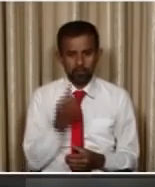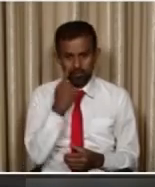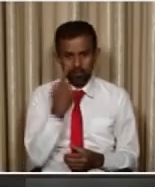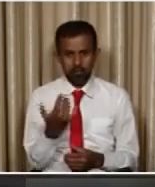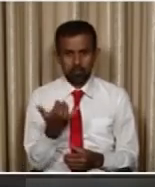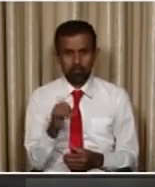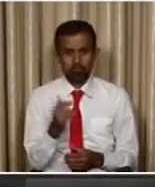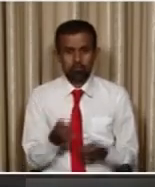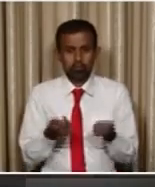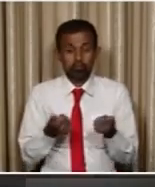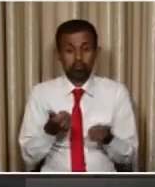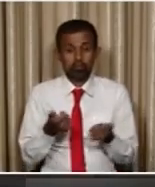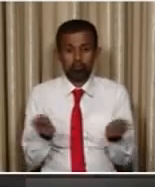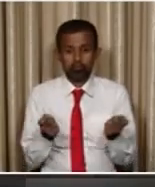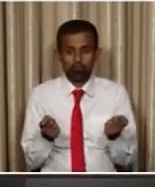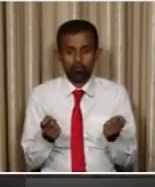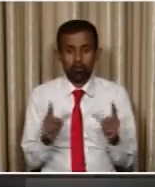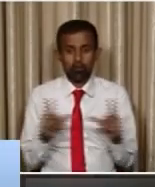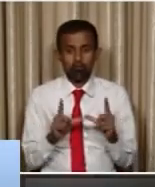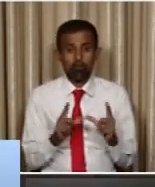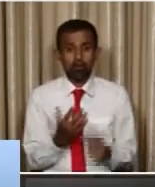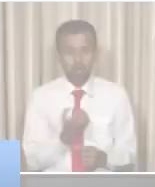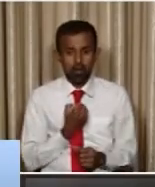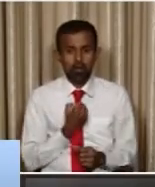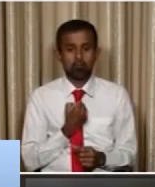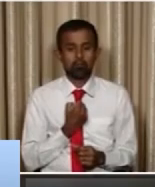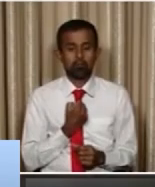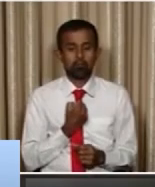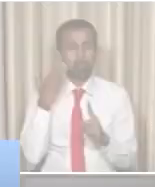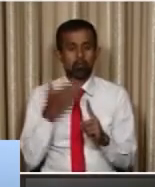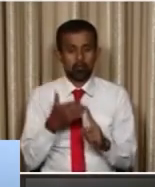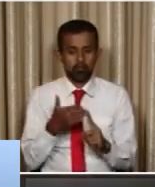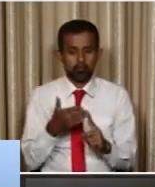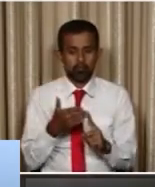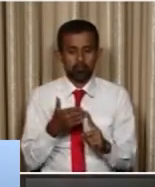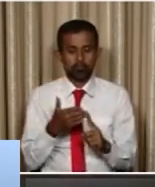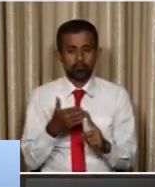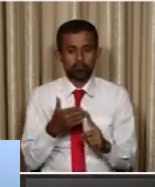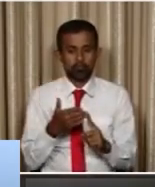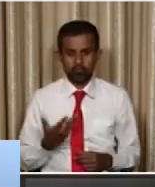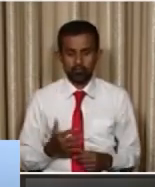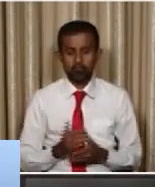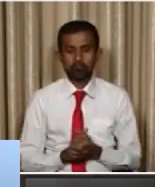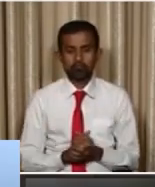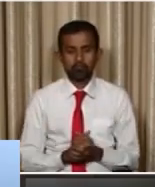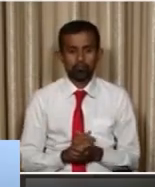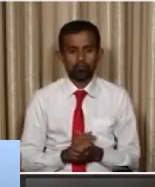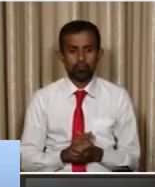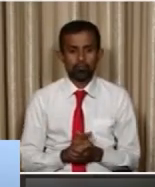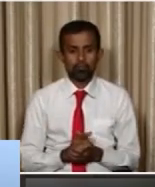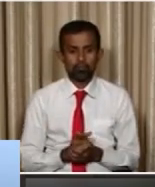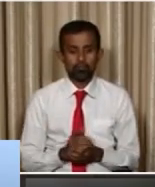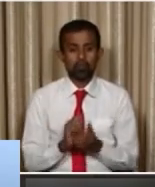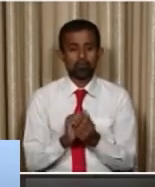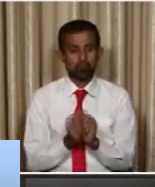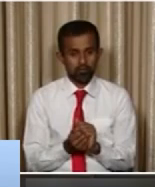සමහරුන් සුපිරි වෙළඳසල් දානවා මත්පැන් බලපත්‍රයක් ලබා ගැනීමේම අරමුණේ. ඒ නිසාම අපිට සිද්ධ වුණා මේ තත්ත්වය